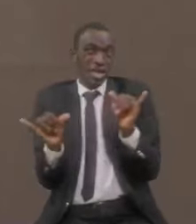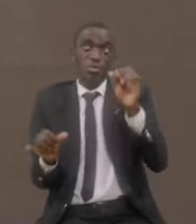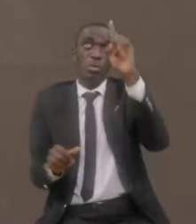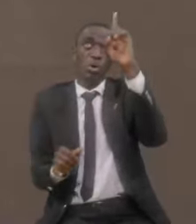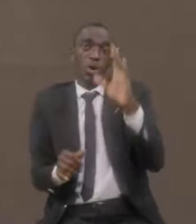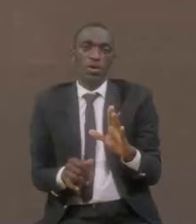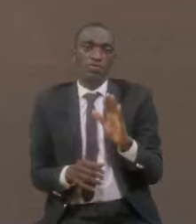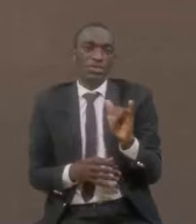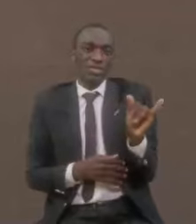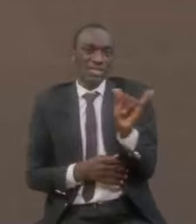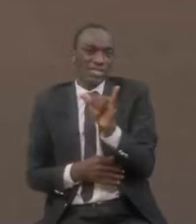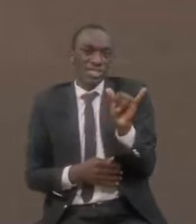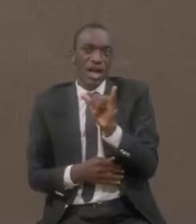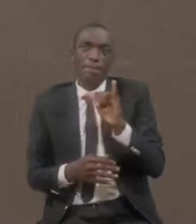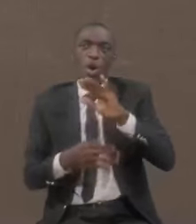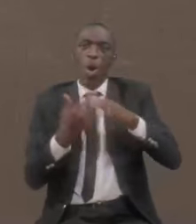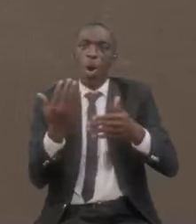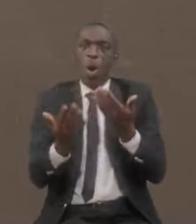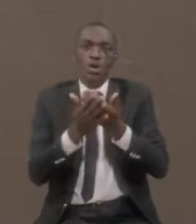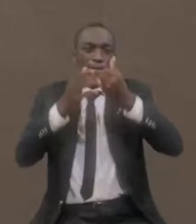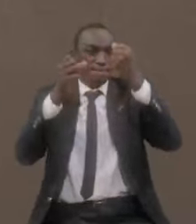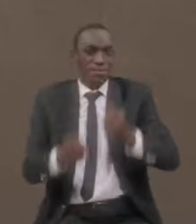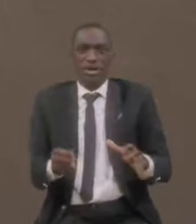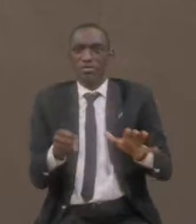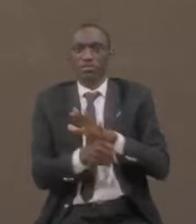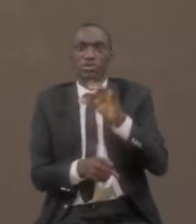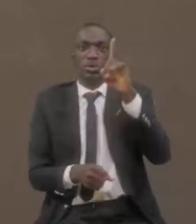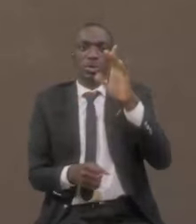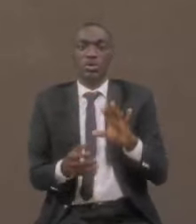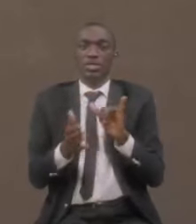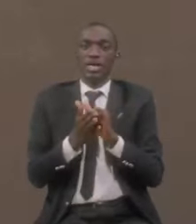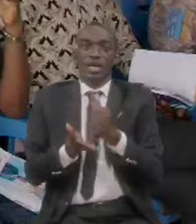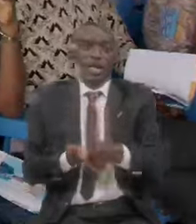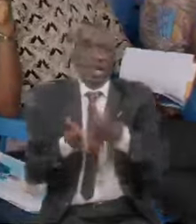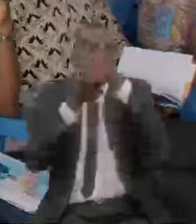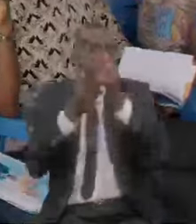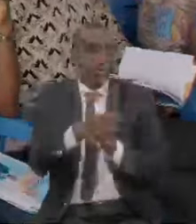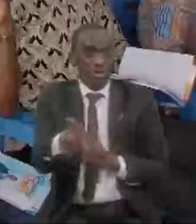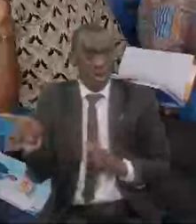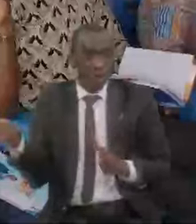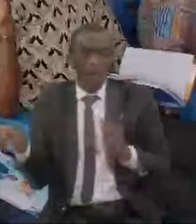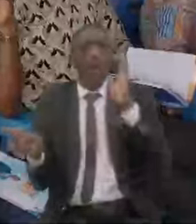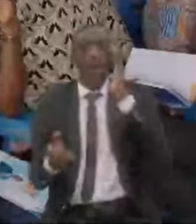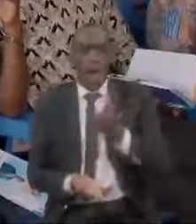le même Dieu Tout-Puissant, qui les a aidés, va m'aider.